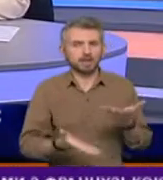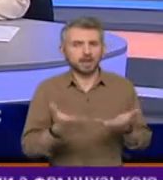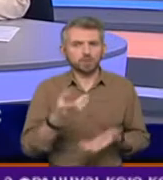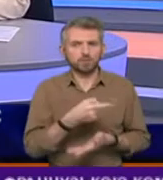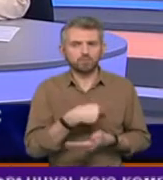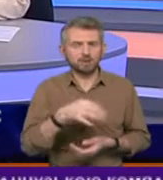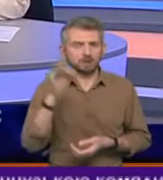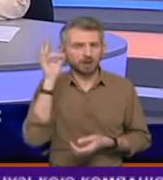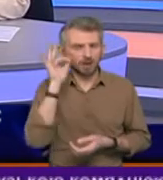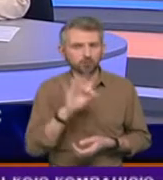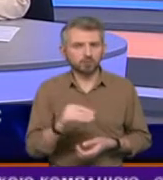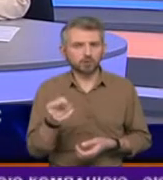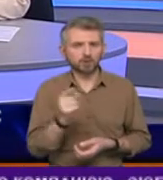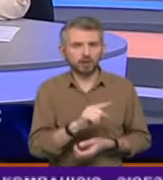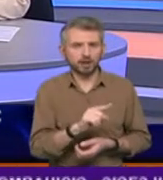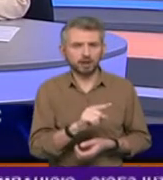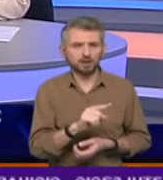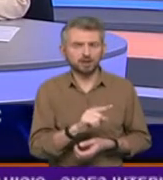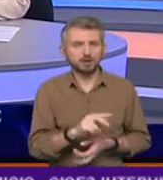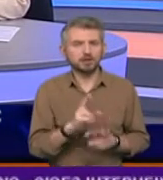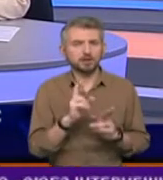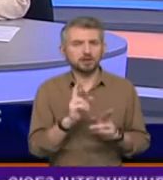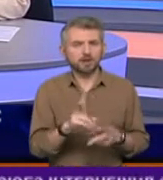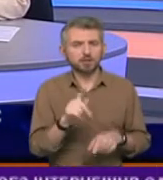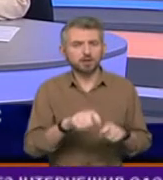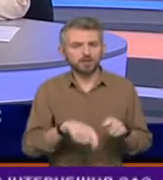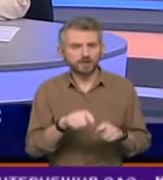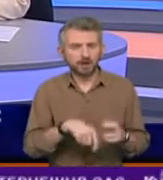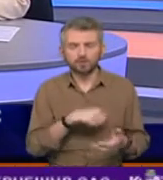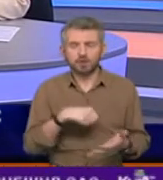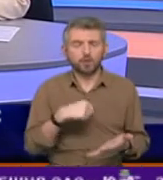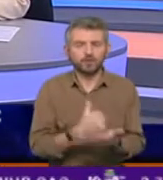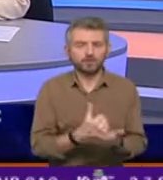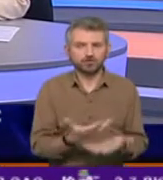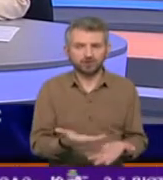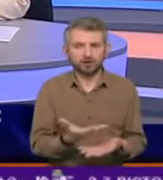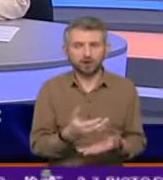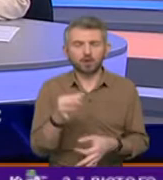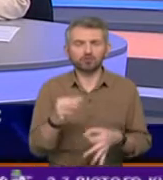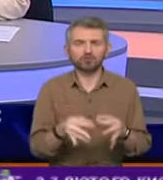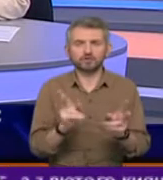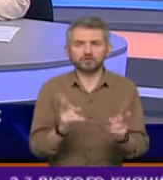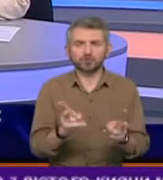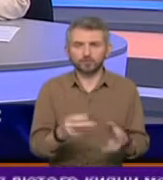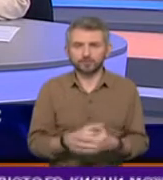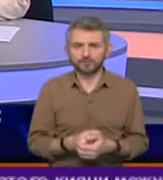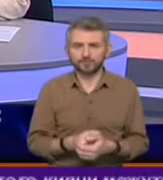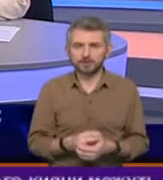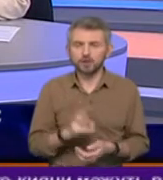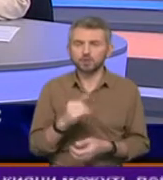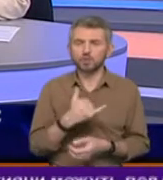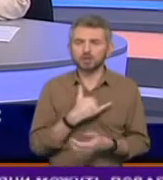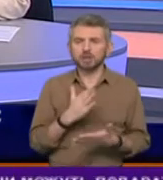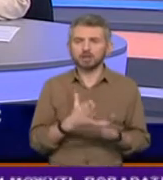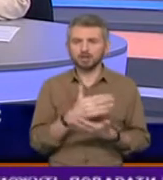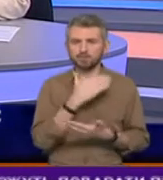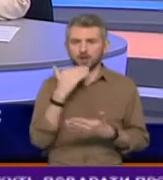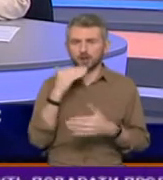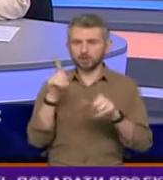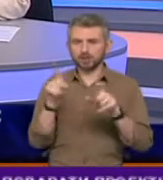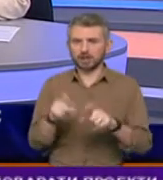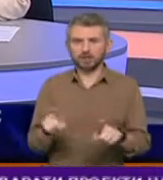знати. От, але, в принципі, ви вивчаєте, от, є статистика того, що використовують школярі, що